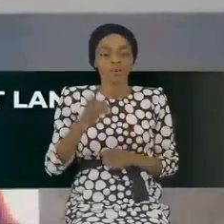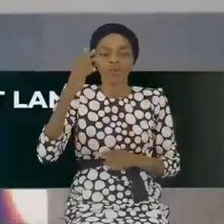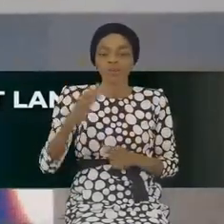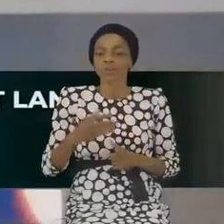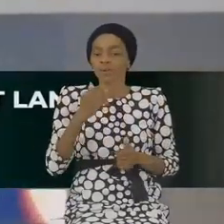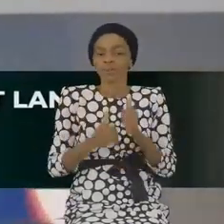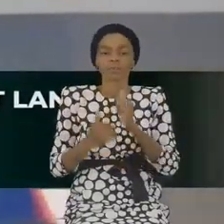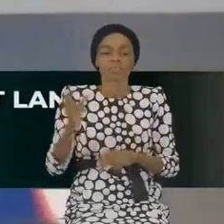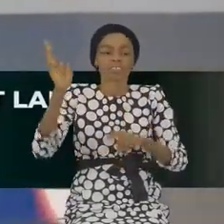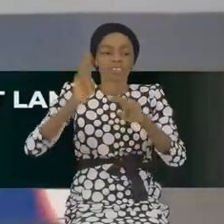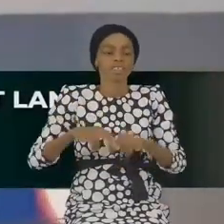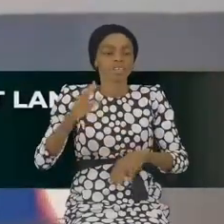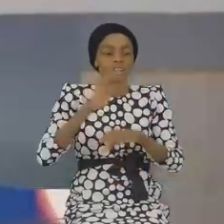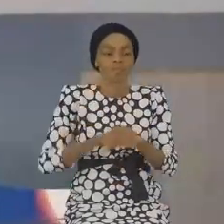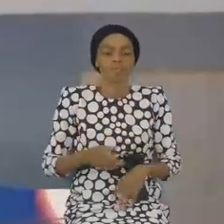l'agneau. »